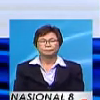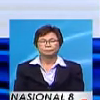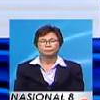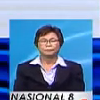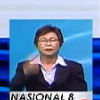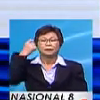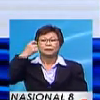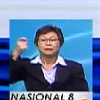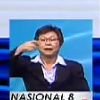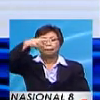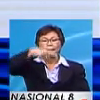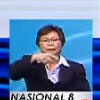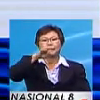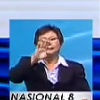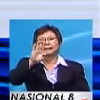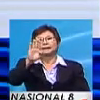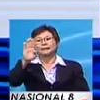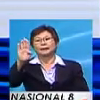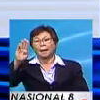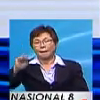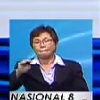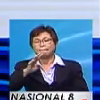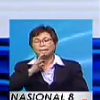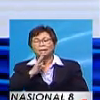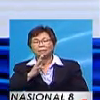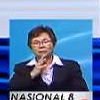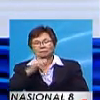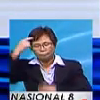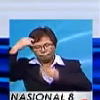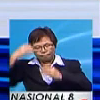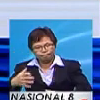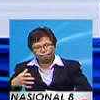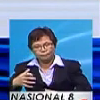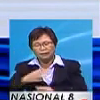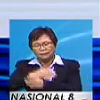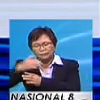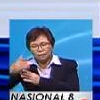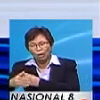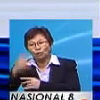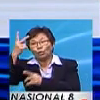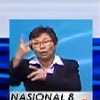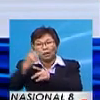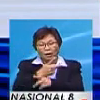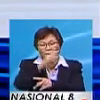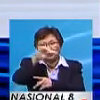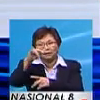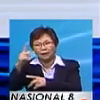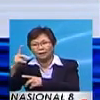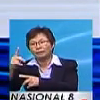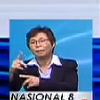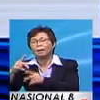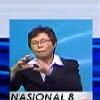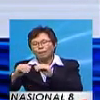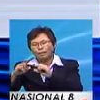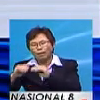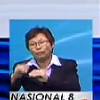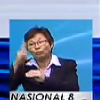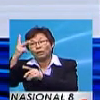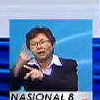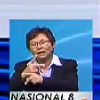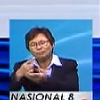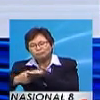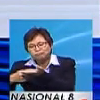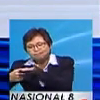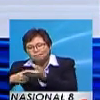iniurutausah pbbm kep kali jawatankuasa berkenaan bermesyuarat bagi